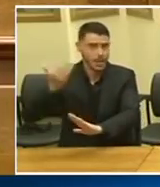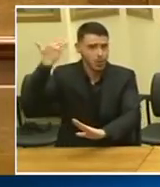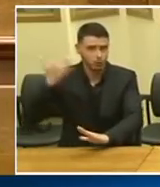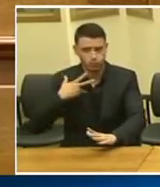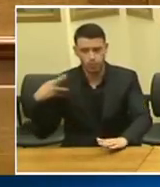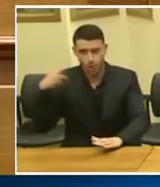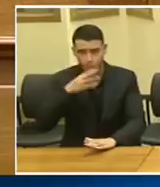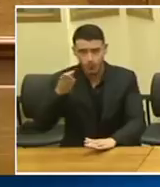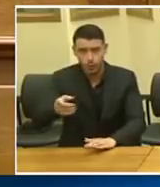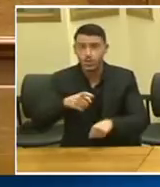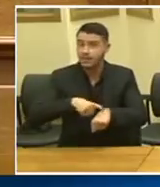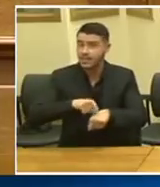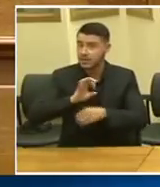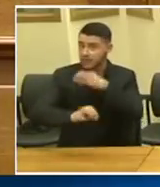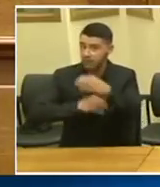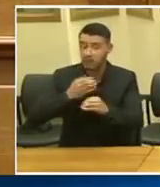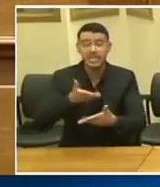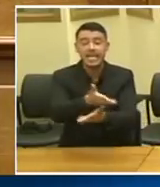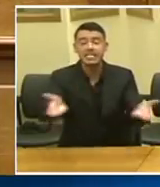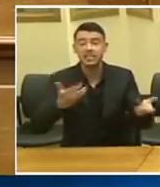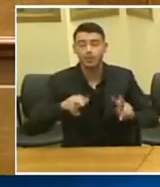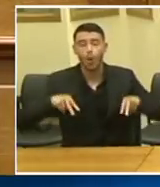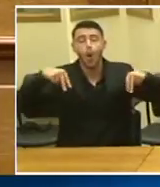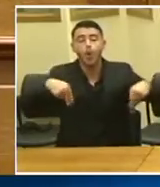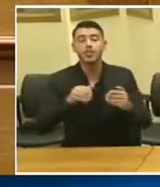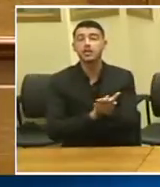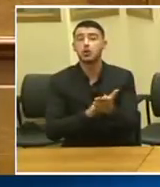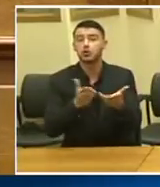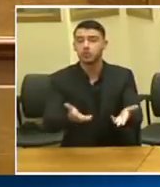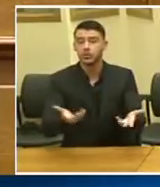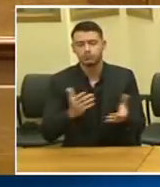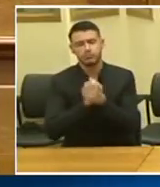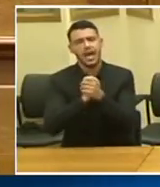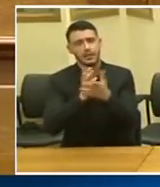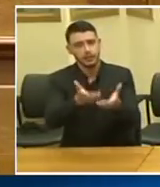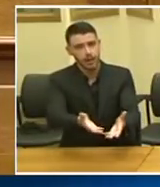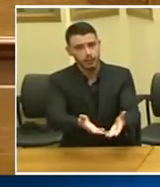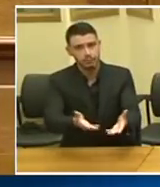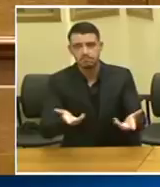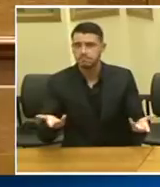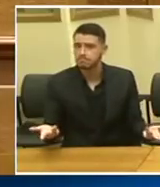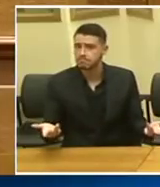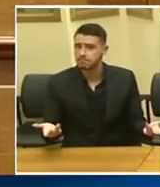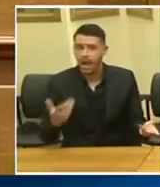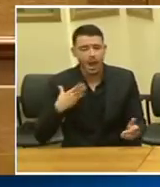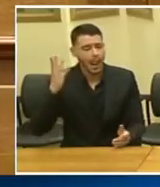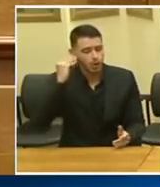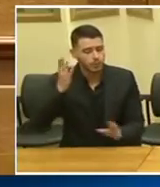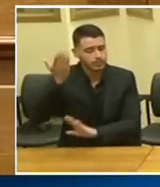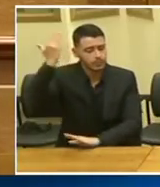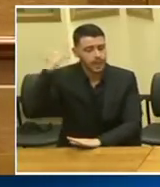να σας εκφράζει και να τον χειροκροτείτε και όρθιοι. Βεβαίως, μπράβο, συγχαρητήρια. Ακούμε ότι το Βουκουρέστι ήταν μια